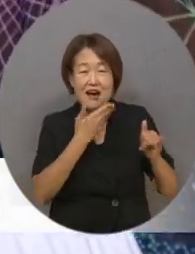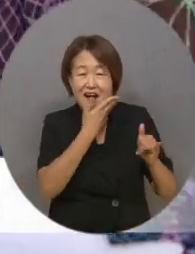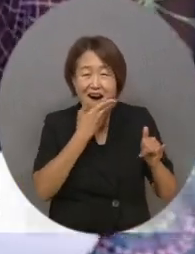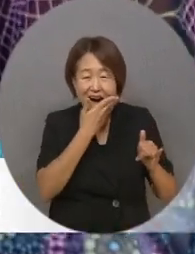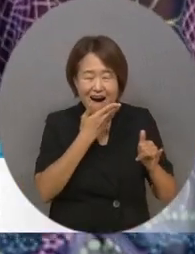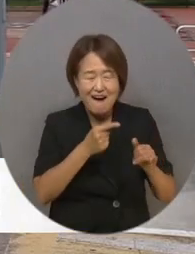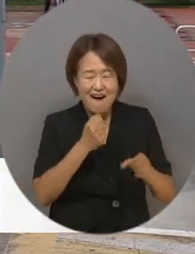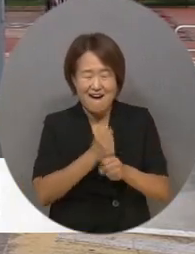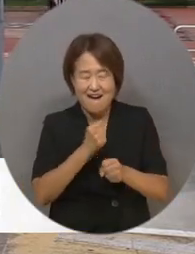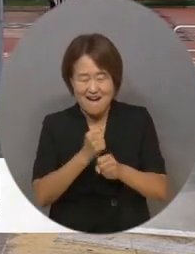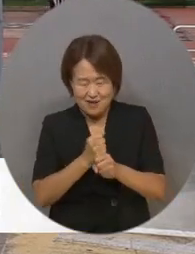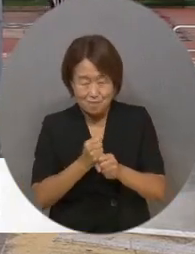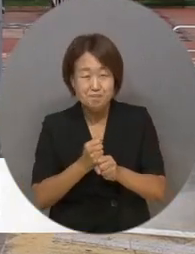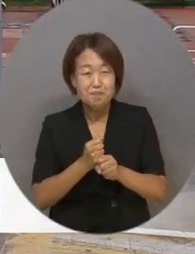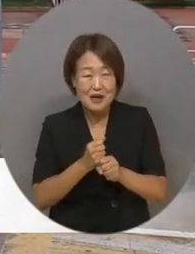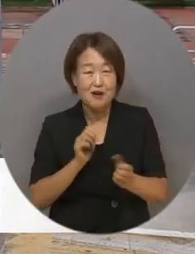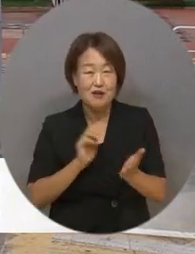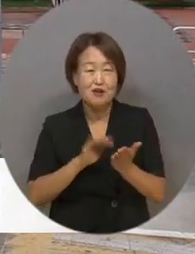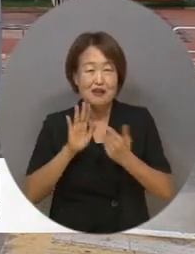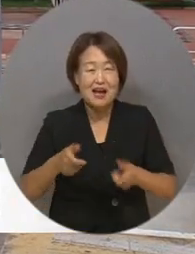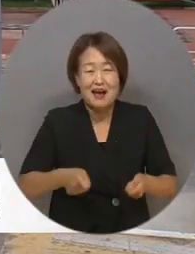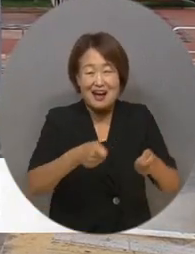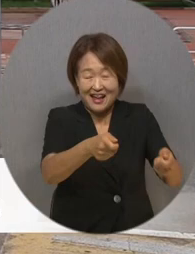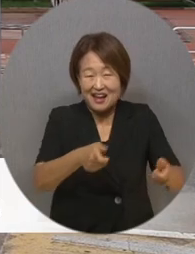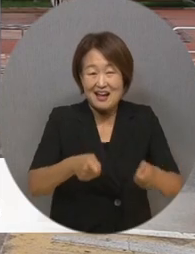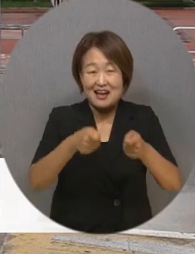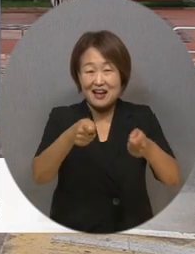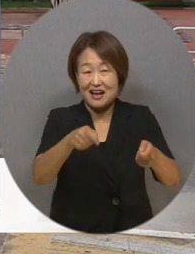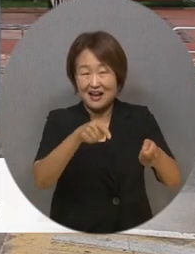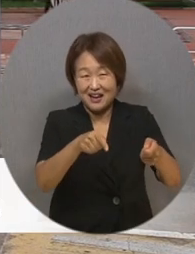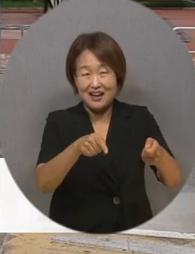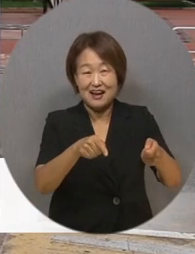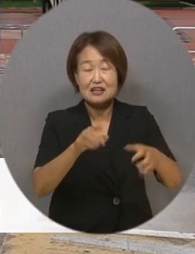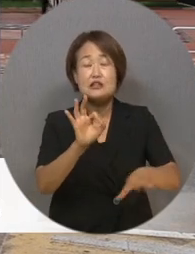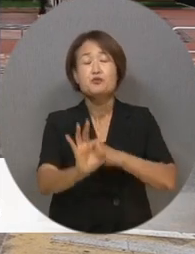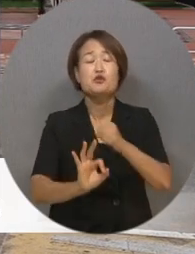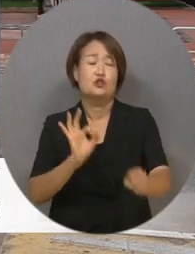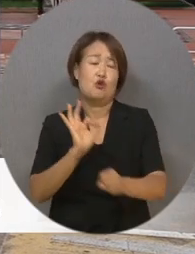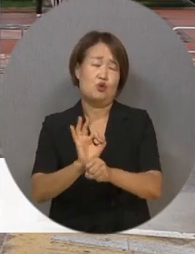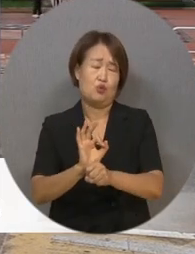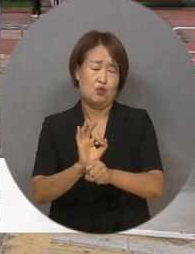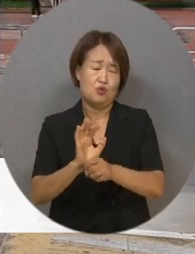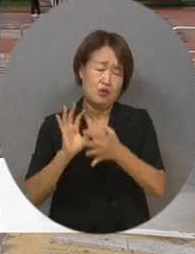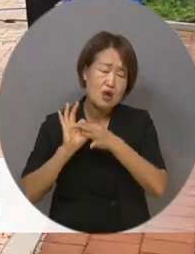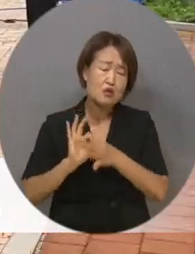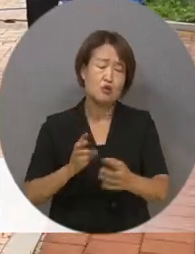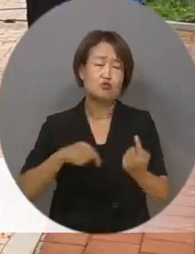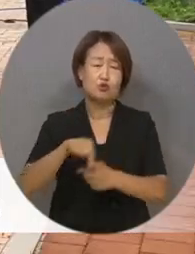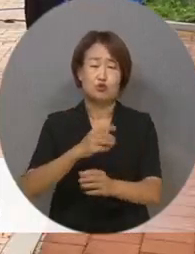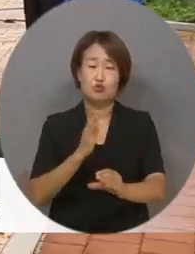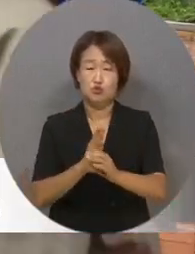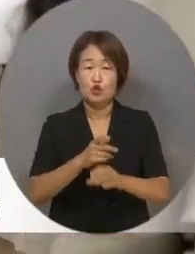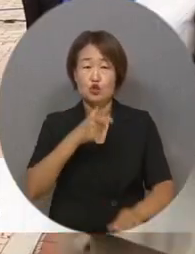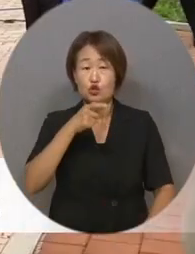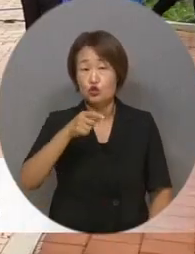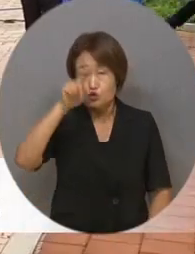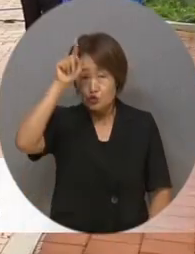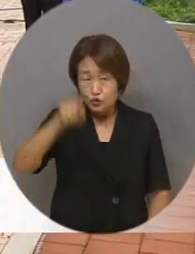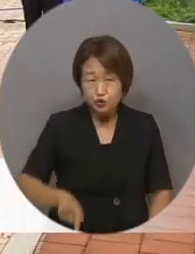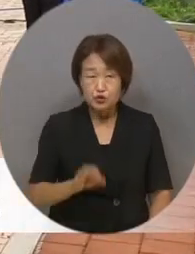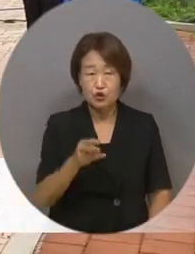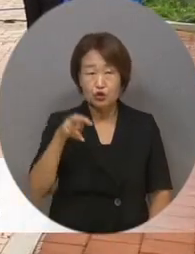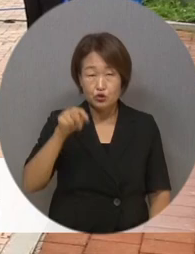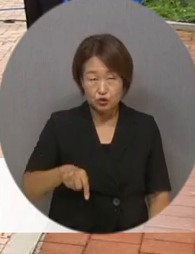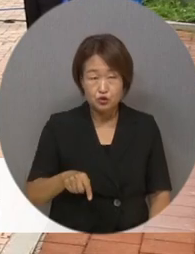식사를 제공하는 이동식당 오감만족 희망밥차를 10년째 운영하고 있습니다. 매주 수요일 여수시